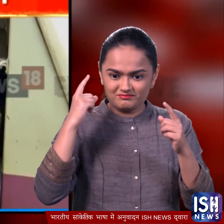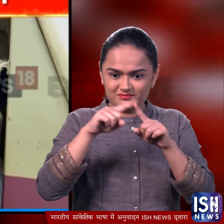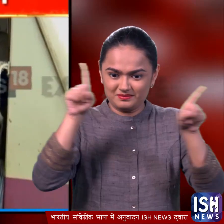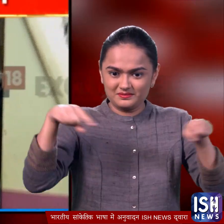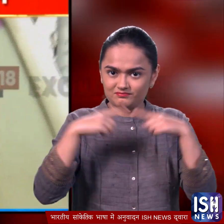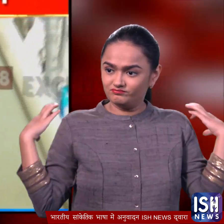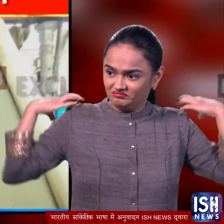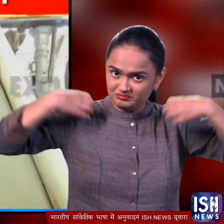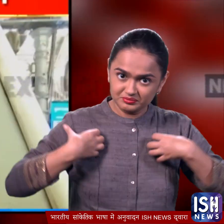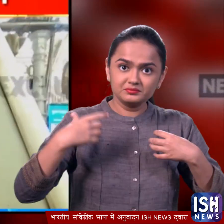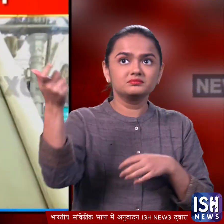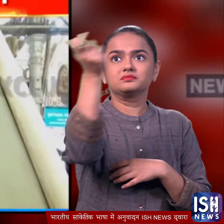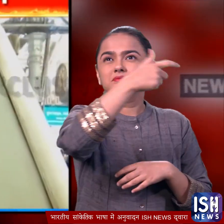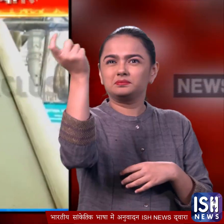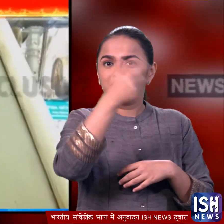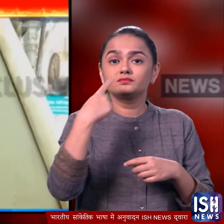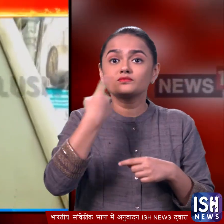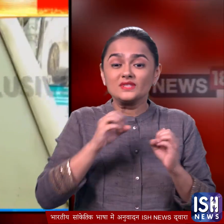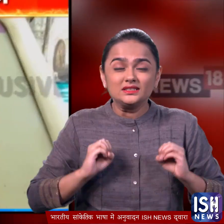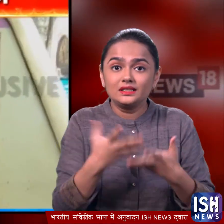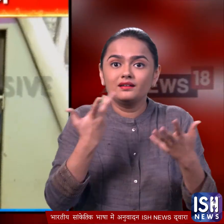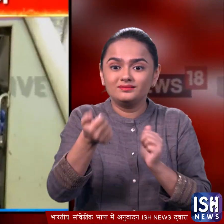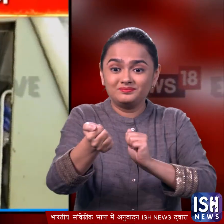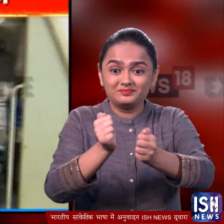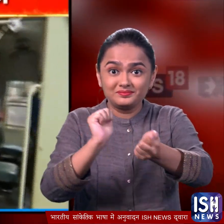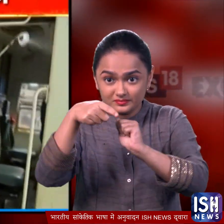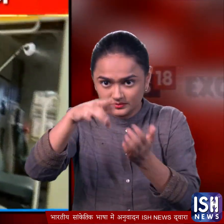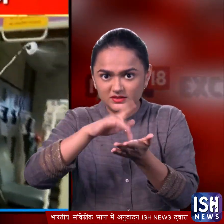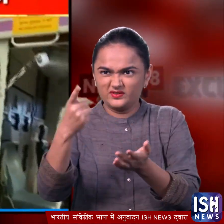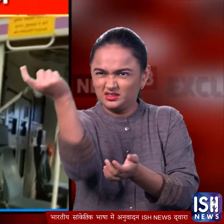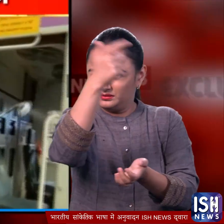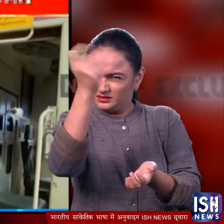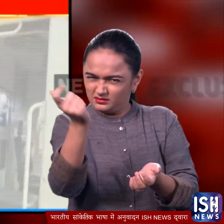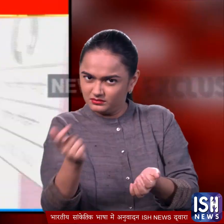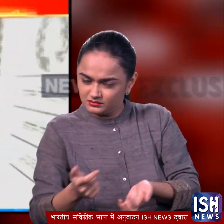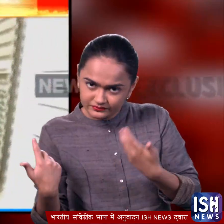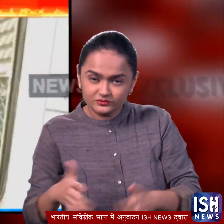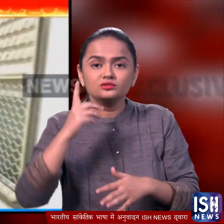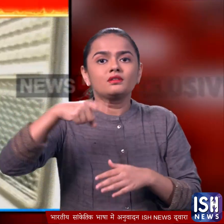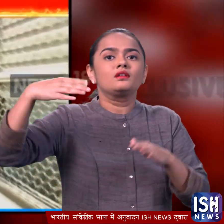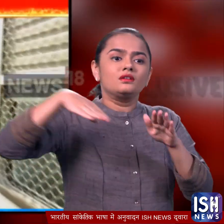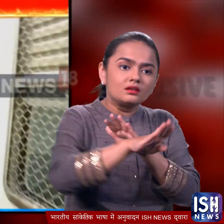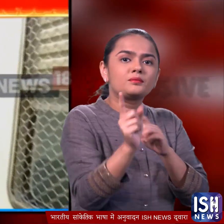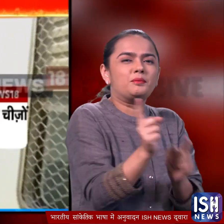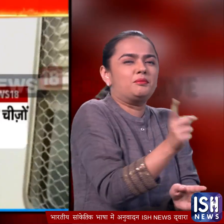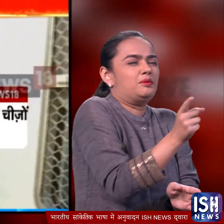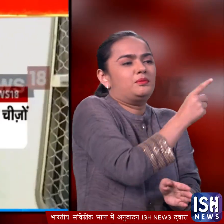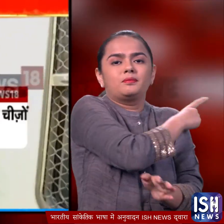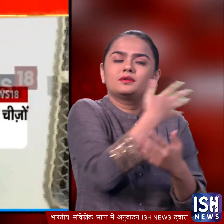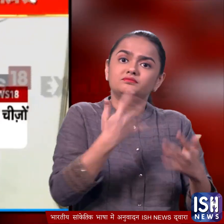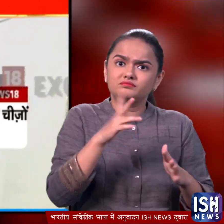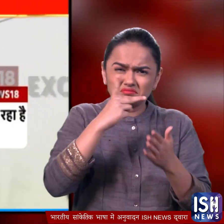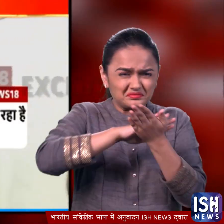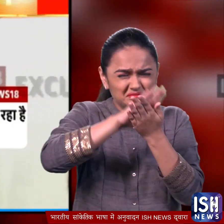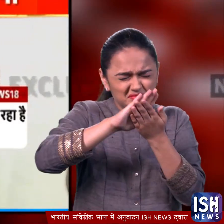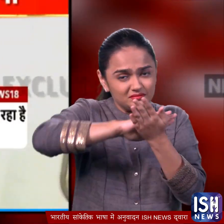पर केमिकल से भरा डिब्बा लादकर सबसे पहले इन ट्रेनों को चलाने वाले मोटरमैन के केबिन को सैनिटाइज करते हैं और फिर बोगियों की बारी आती है। पूरी तरह से